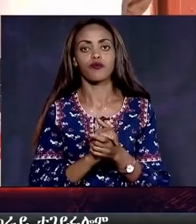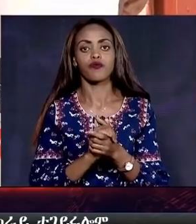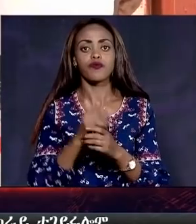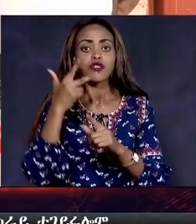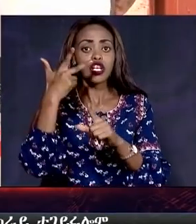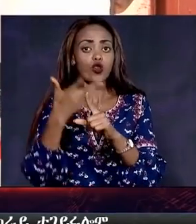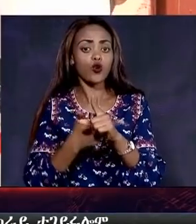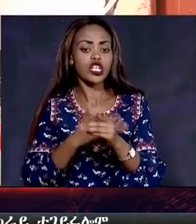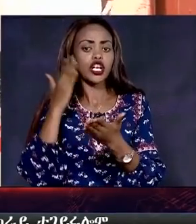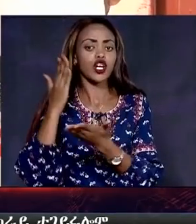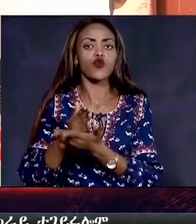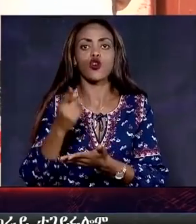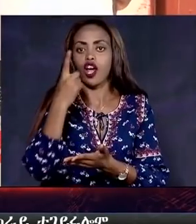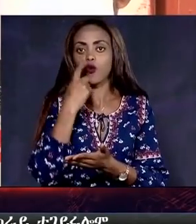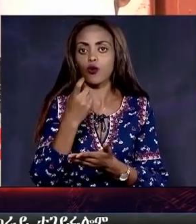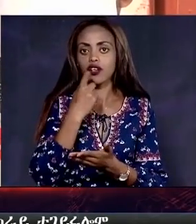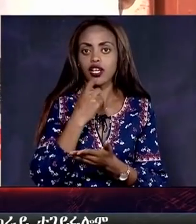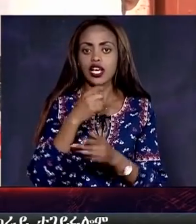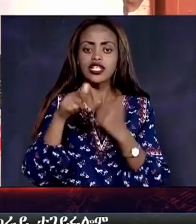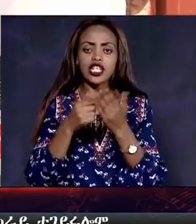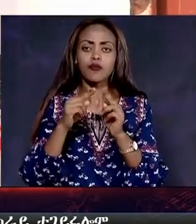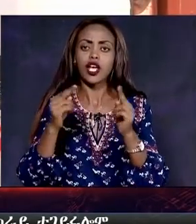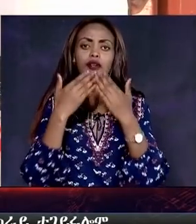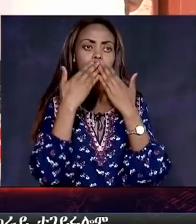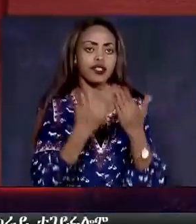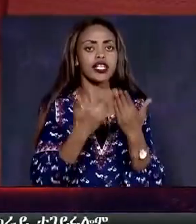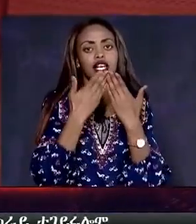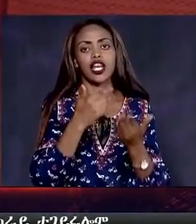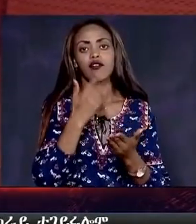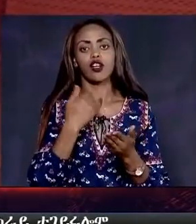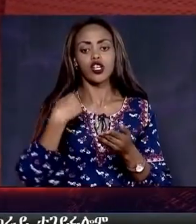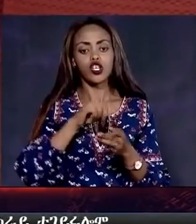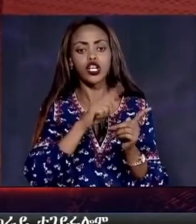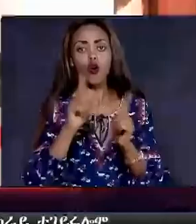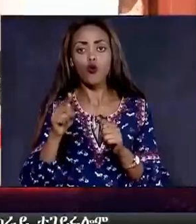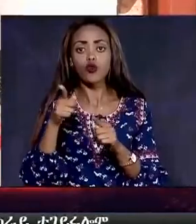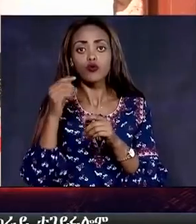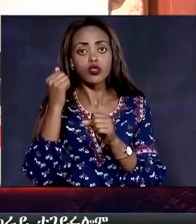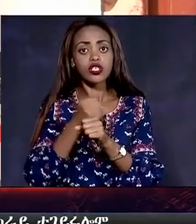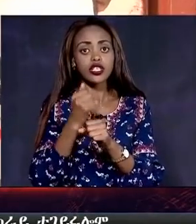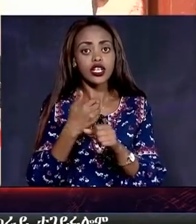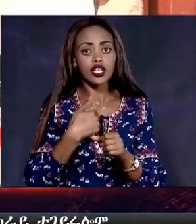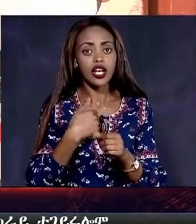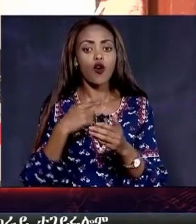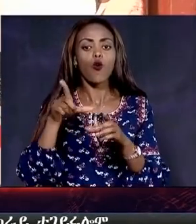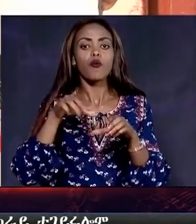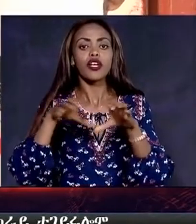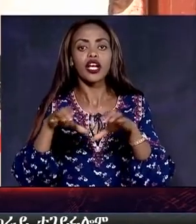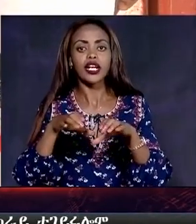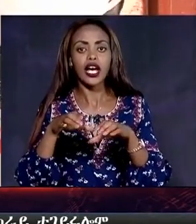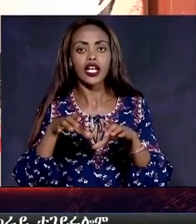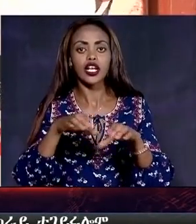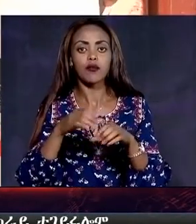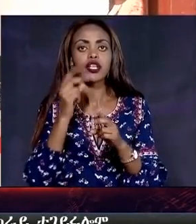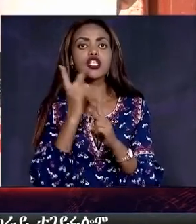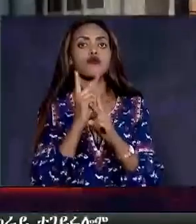ሰለስተ ወርሒ ገዲፈልኩም ኣለኹ ኢላትና ኣላ ስለዚ ብጣዕሚ ኢና ነመስግን ይቕልለና ኢና ዝብል ንሕና እውን ብመሰረት ትሕተና ዘለዉ ከምኡ ጌርና ንክንገብር